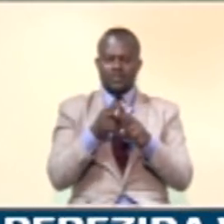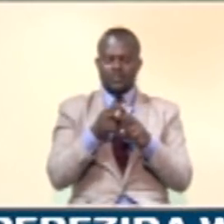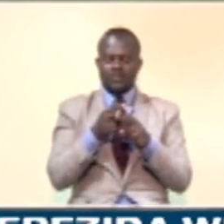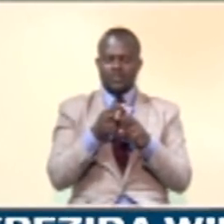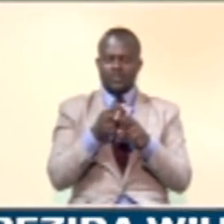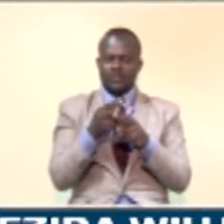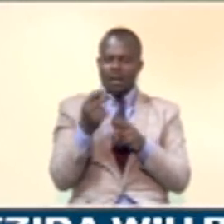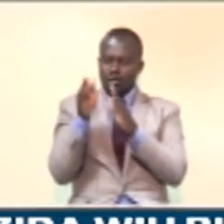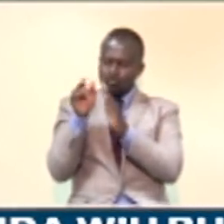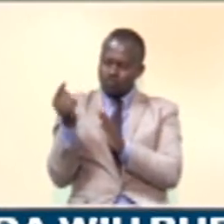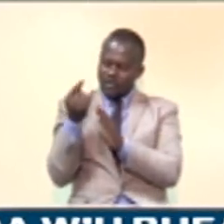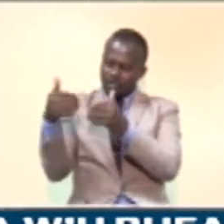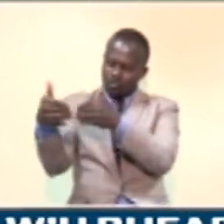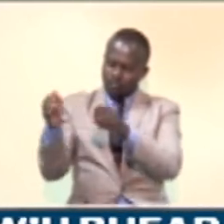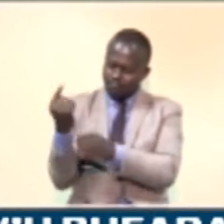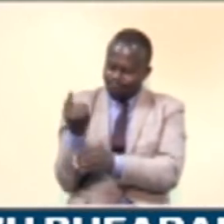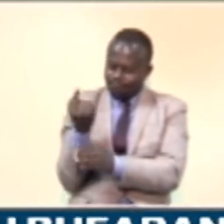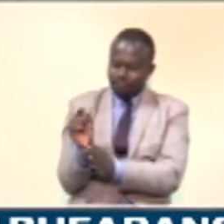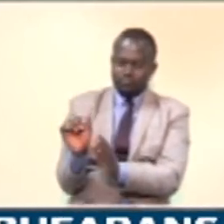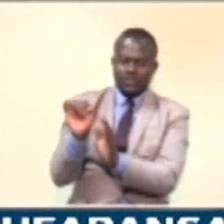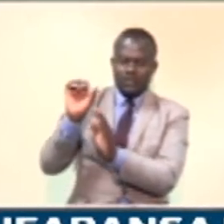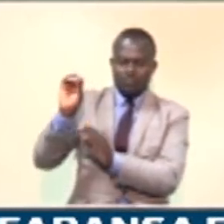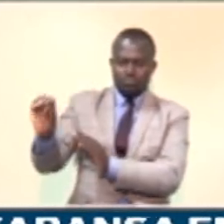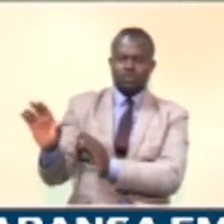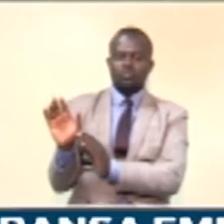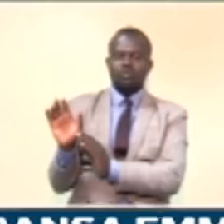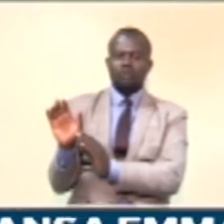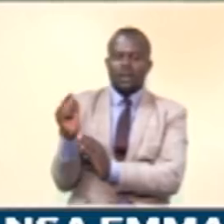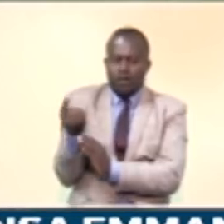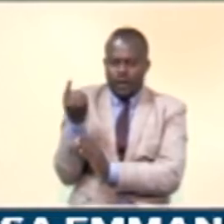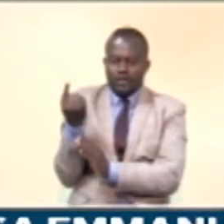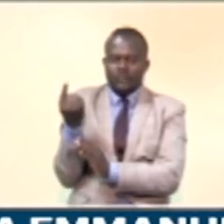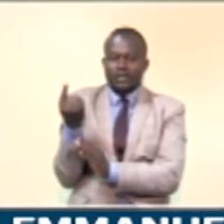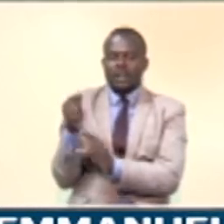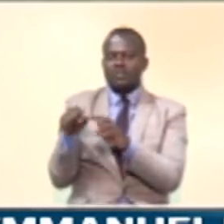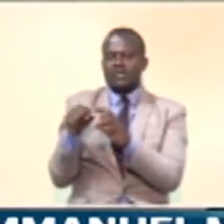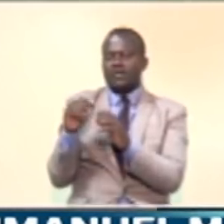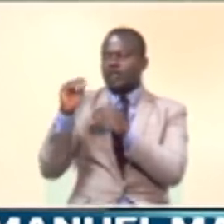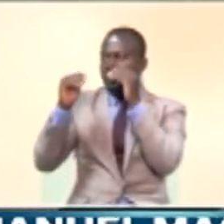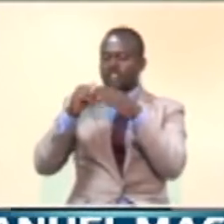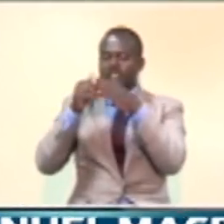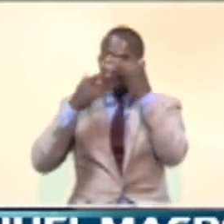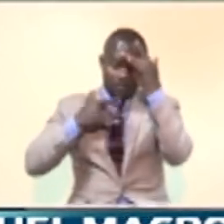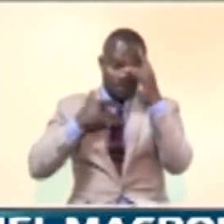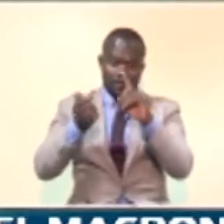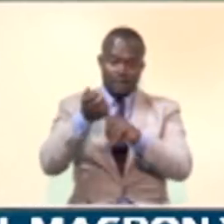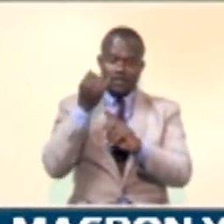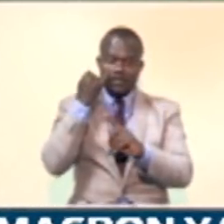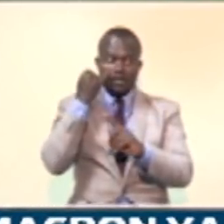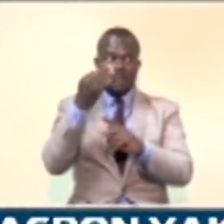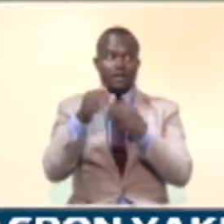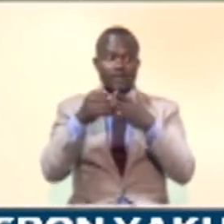isolation rooms zo kwita ku barwayi bitewe na stage uburwayi bugezeho niba